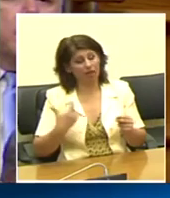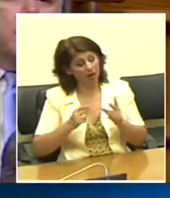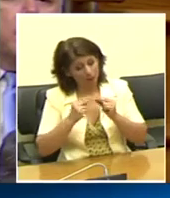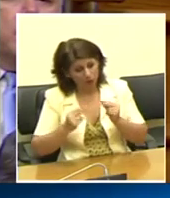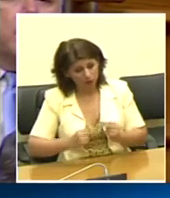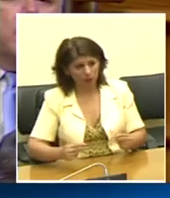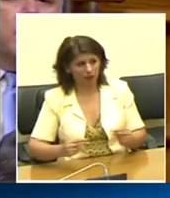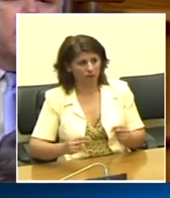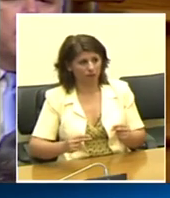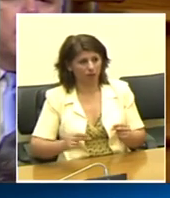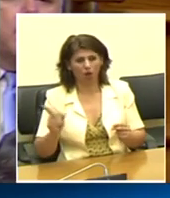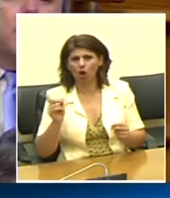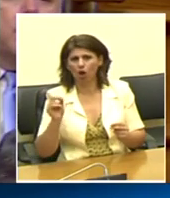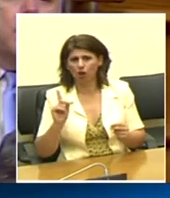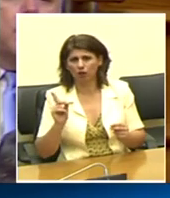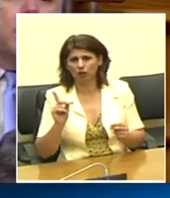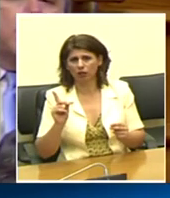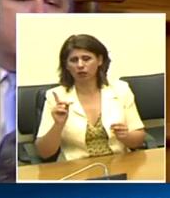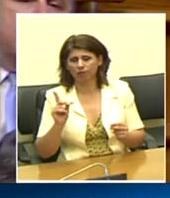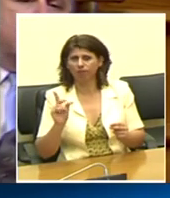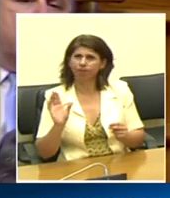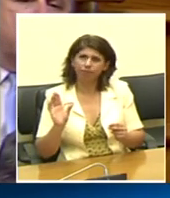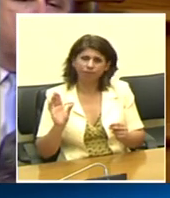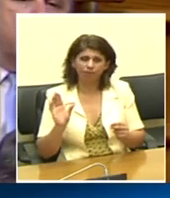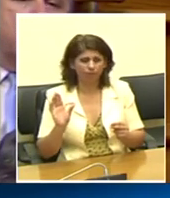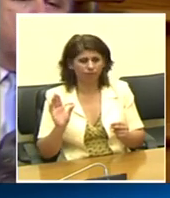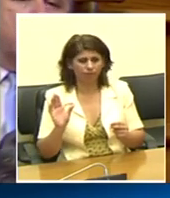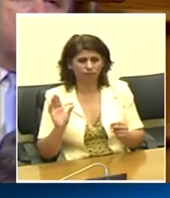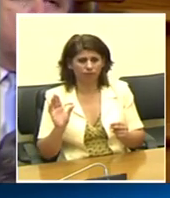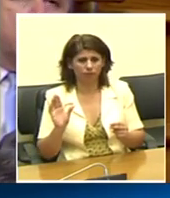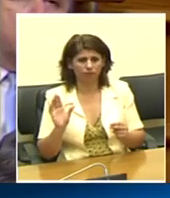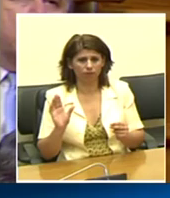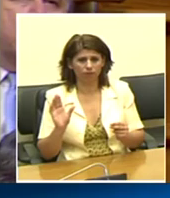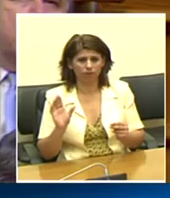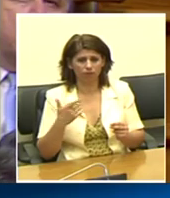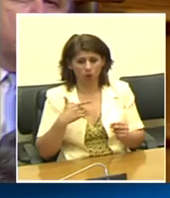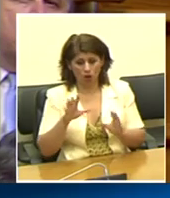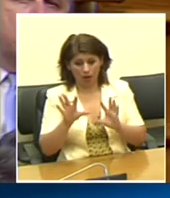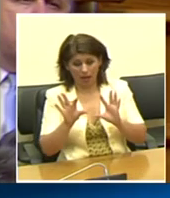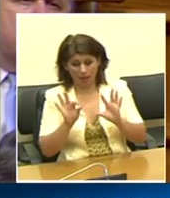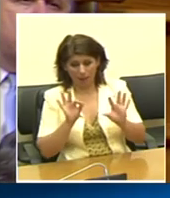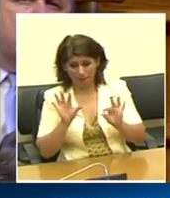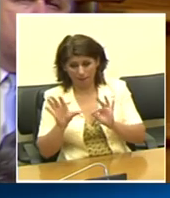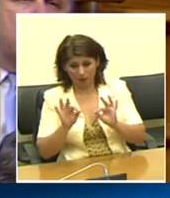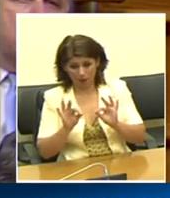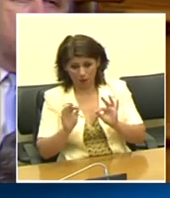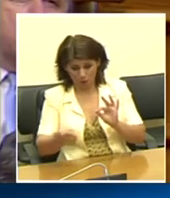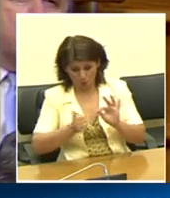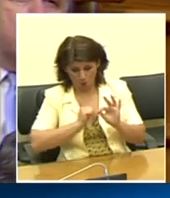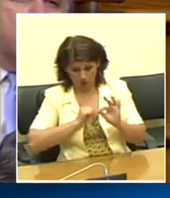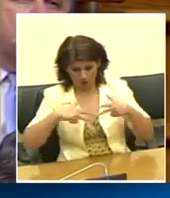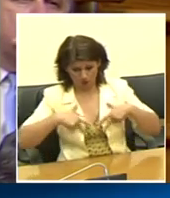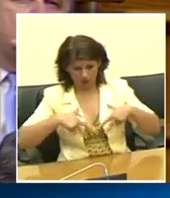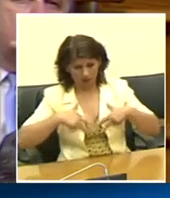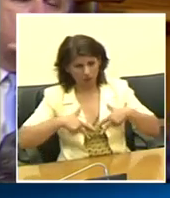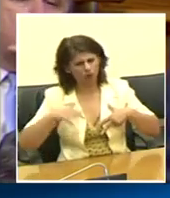είναι αποτέλεσμα όχι, αν θέλετε, των επιλογών αυτοβούλων της κυβέρνησης,